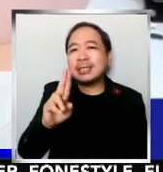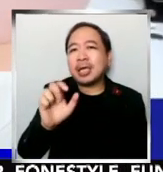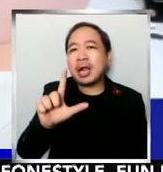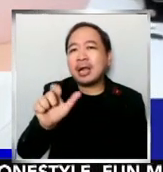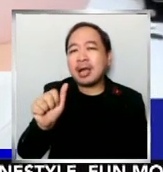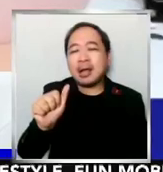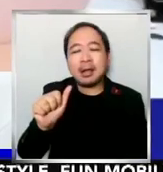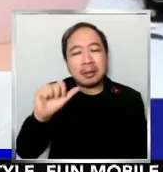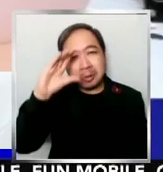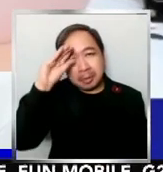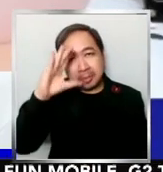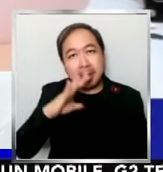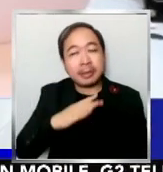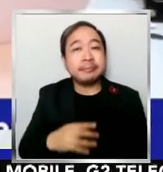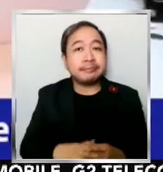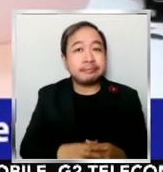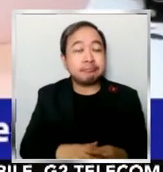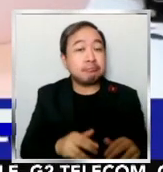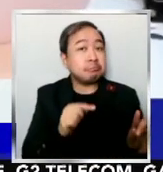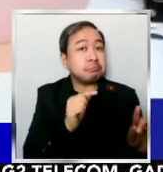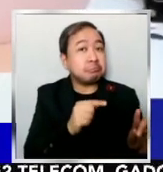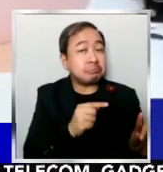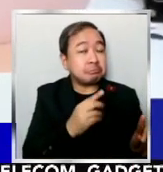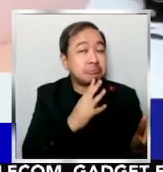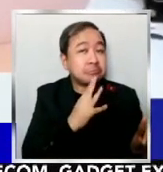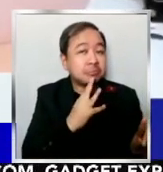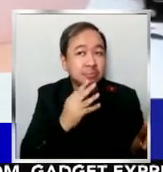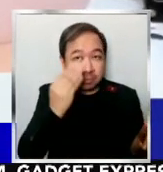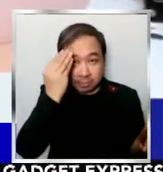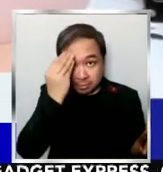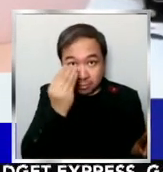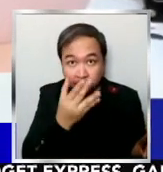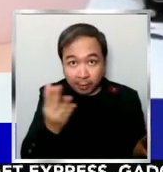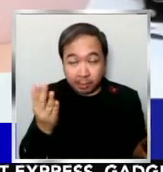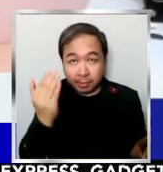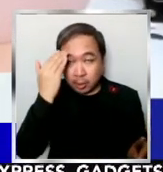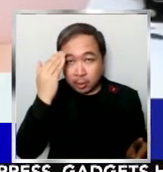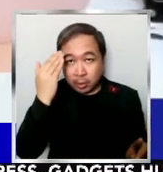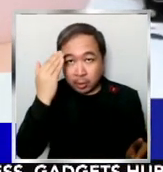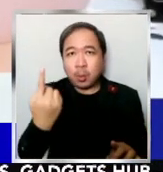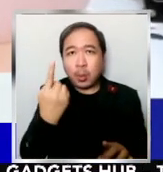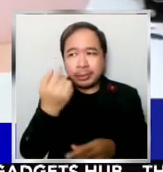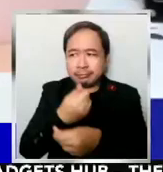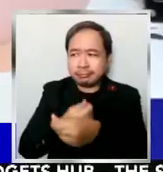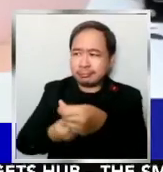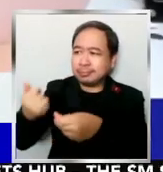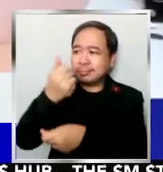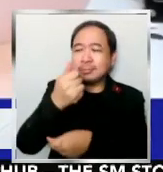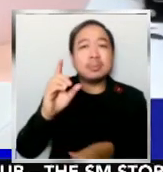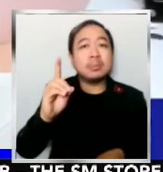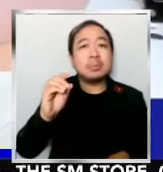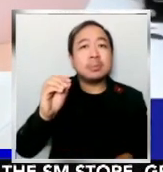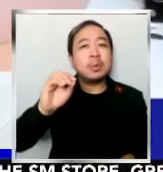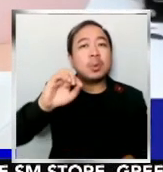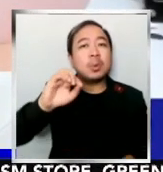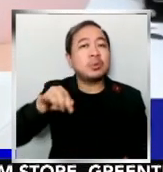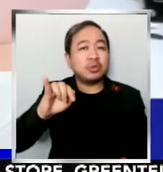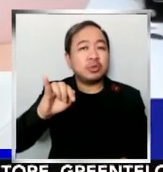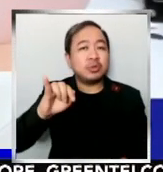merong opisyal sa Department of Justice na